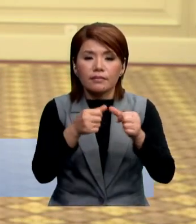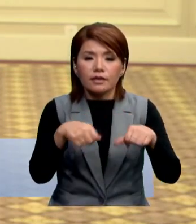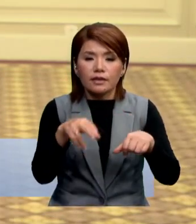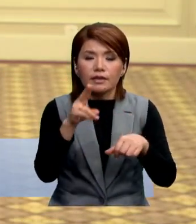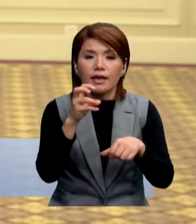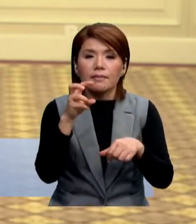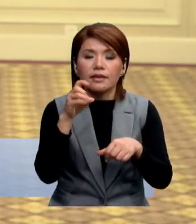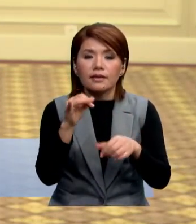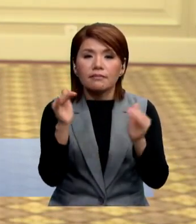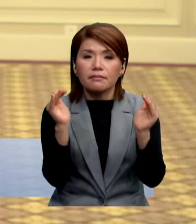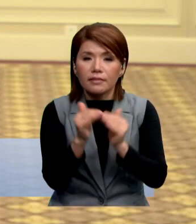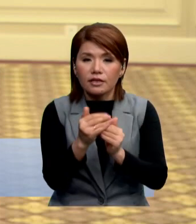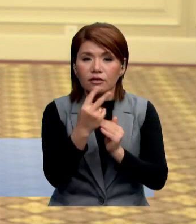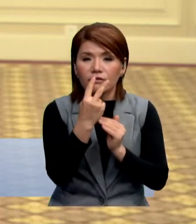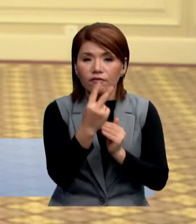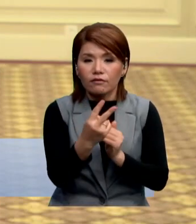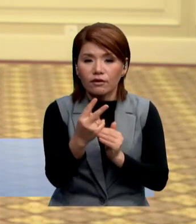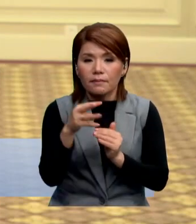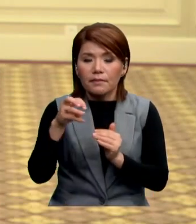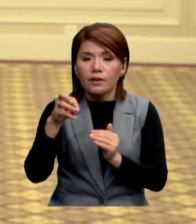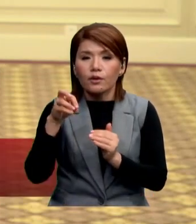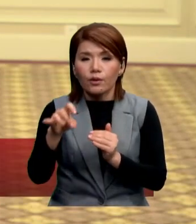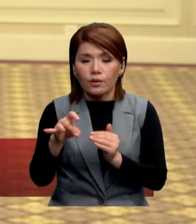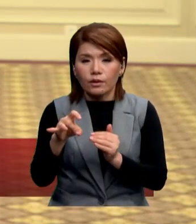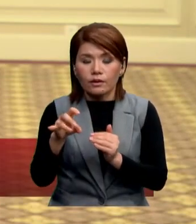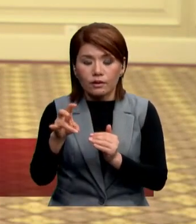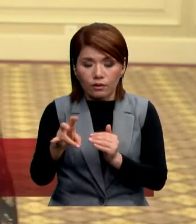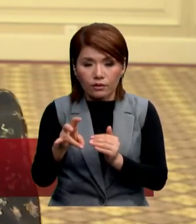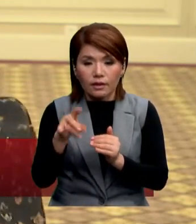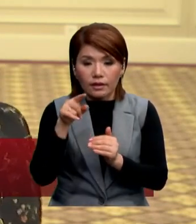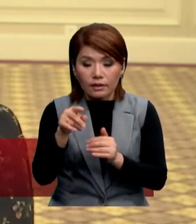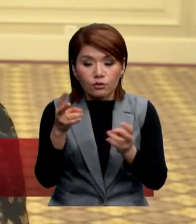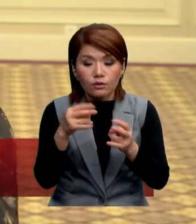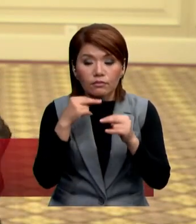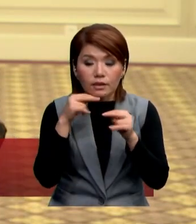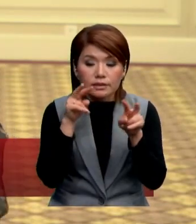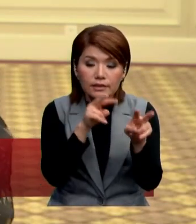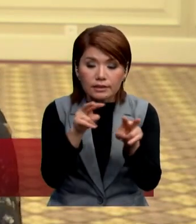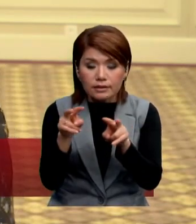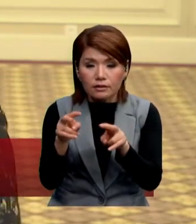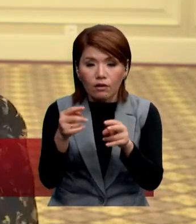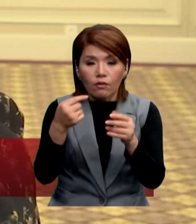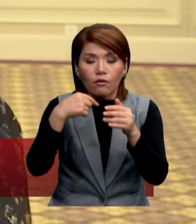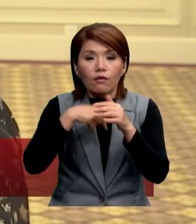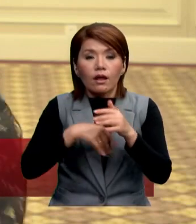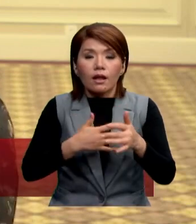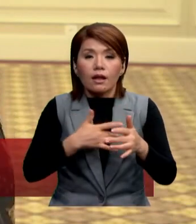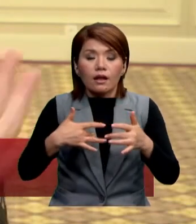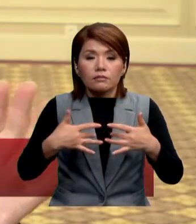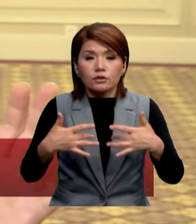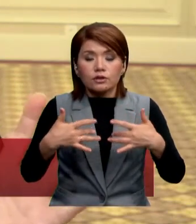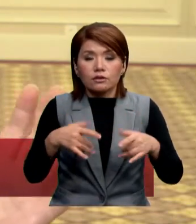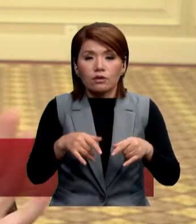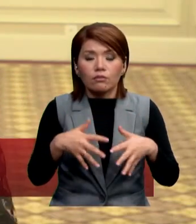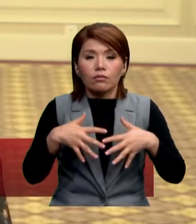диаметром меньше 2,5 микрон. Вот эти вот, за ними надо следить, потому что они проникают глубоко в легкие и оказывают